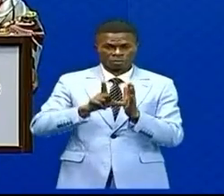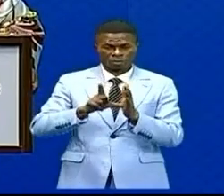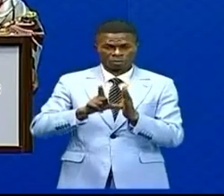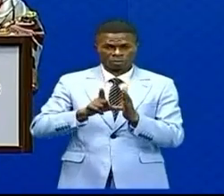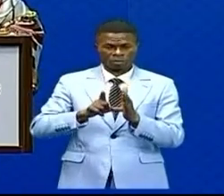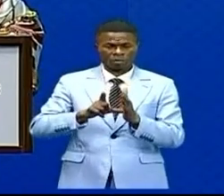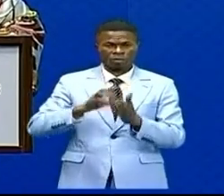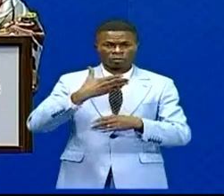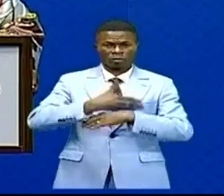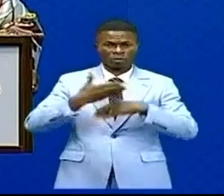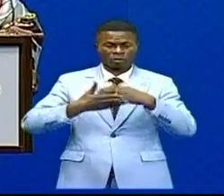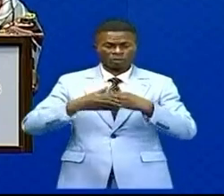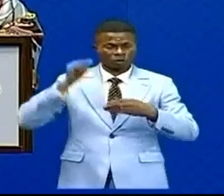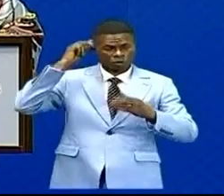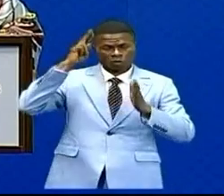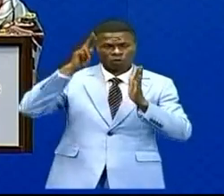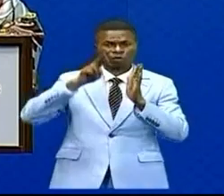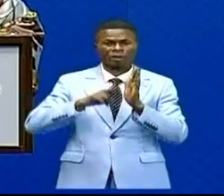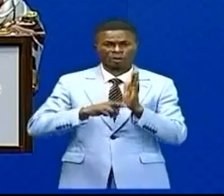du gouvernement.